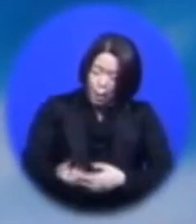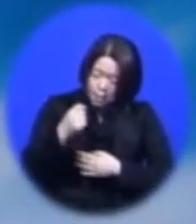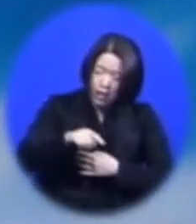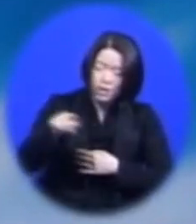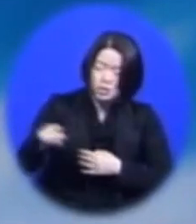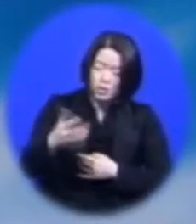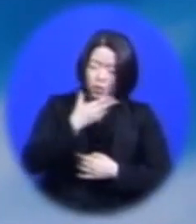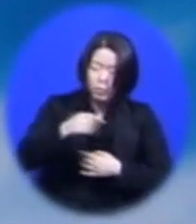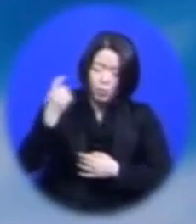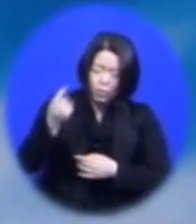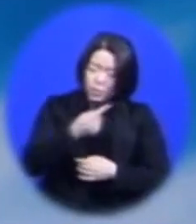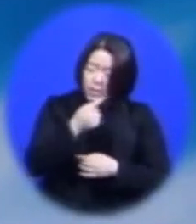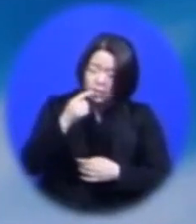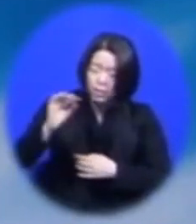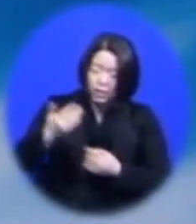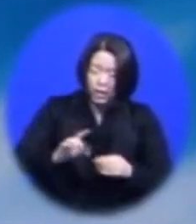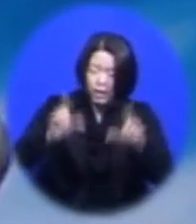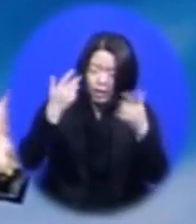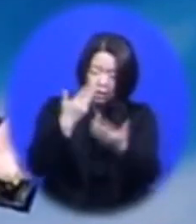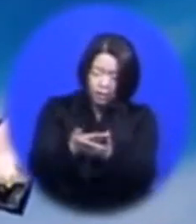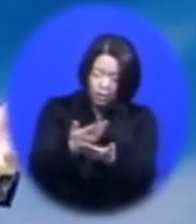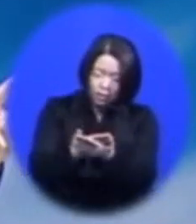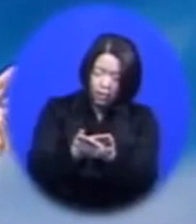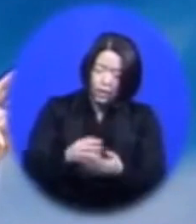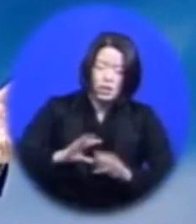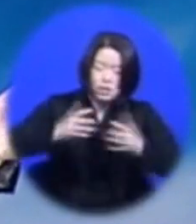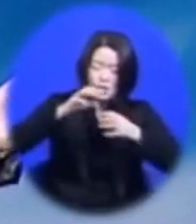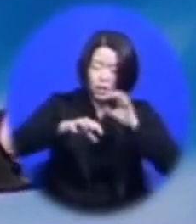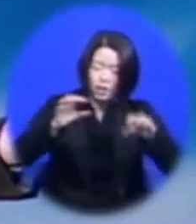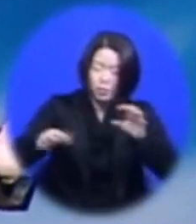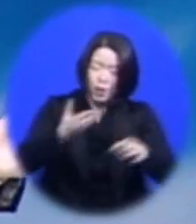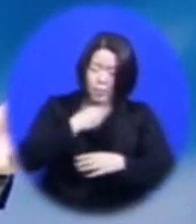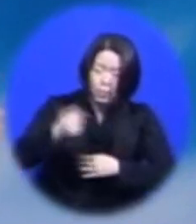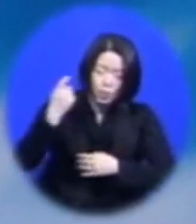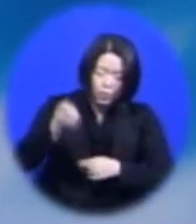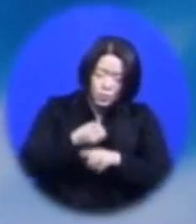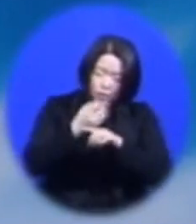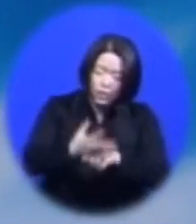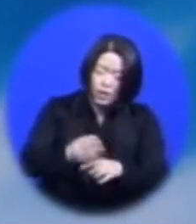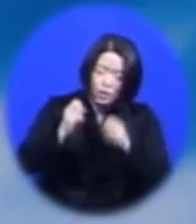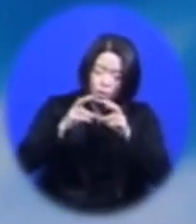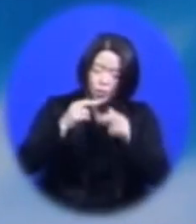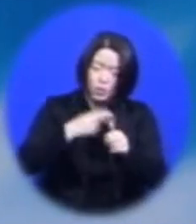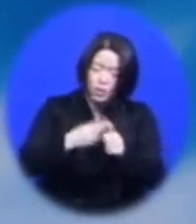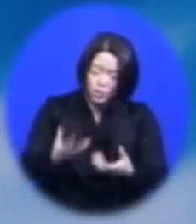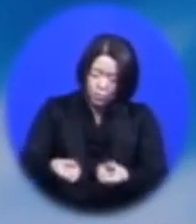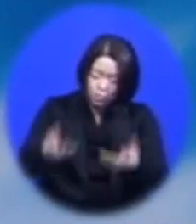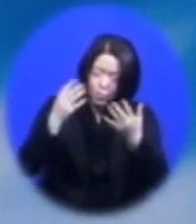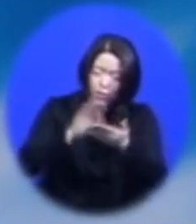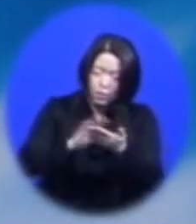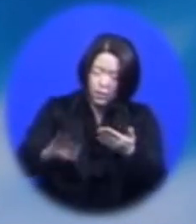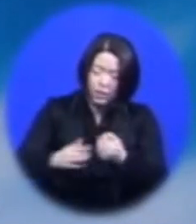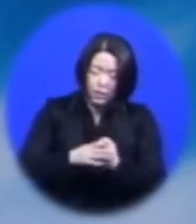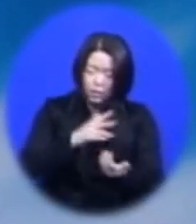복음이 증거될 날을 주소서. 세계 열방에 주의 복음을 전하는 선교사님들을 축복합니다.